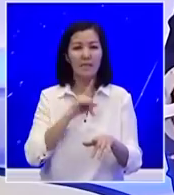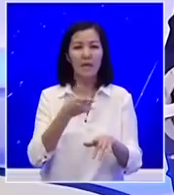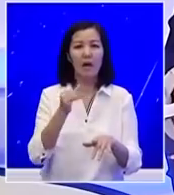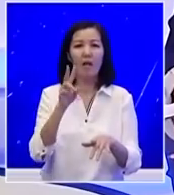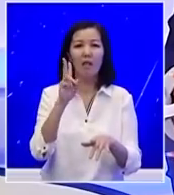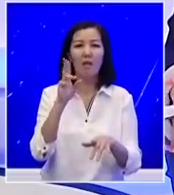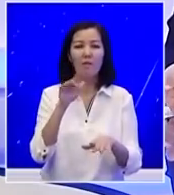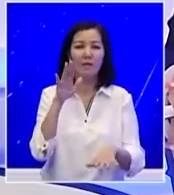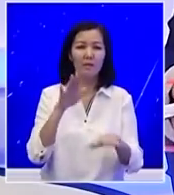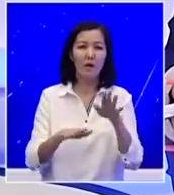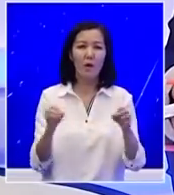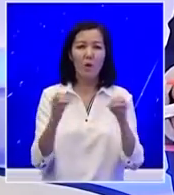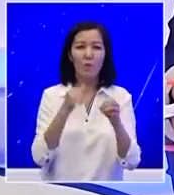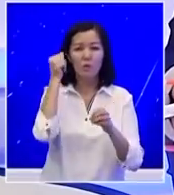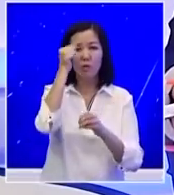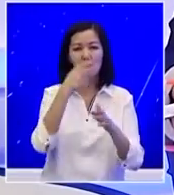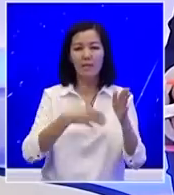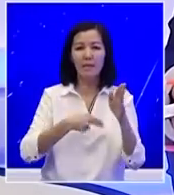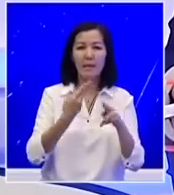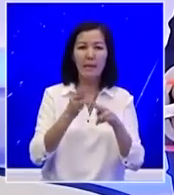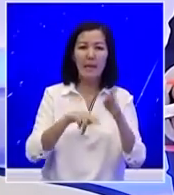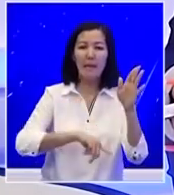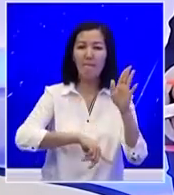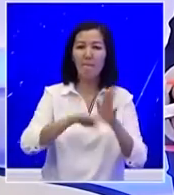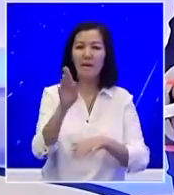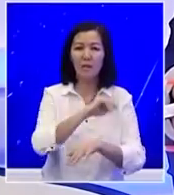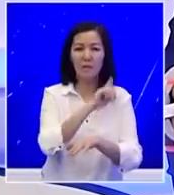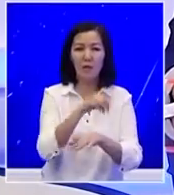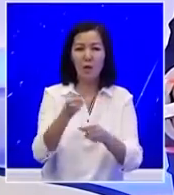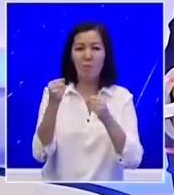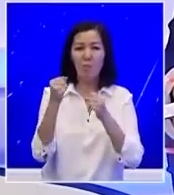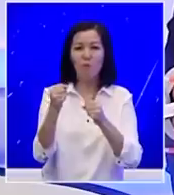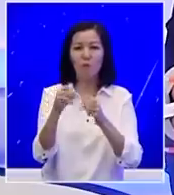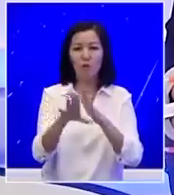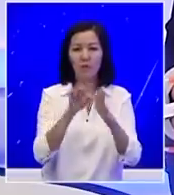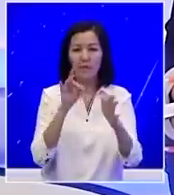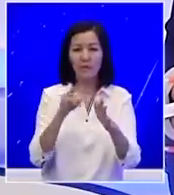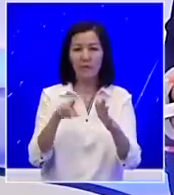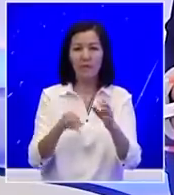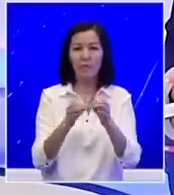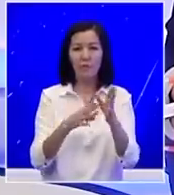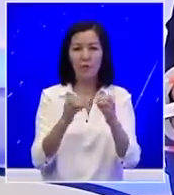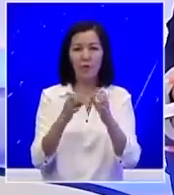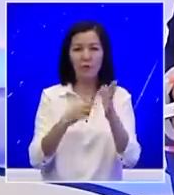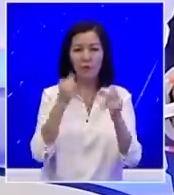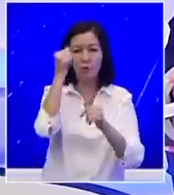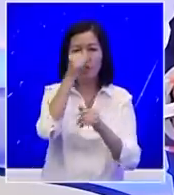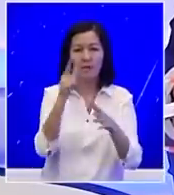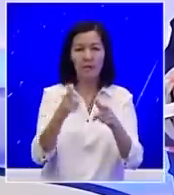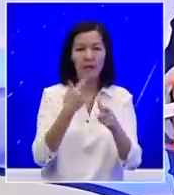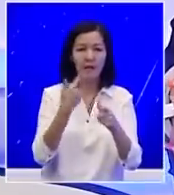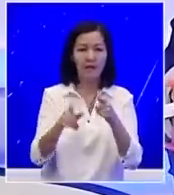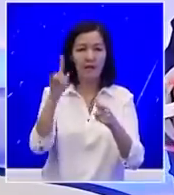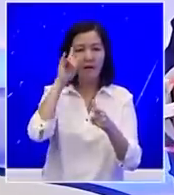Геннадий Головкинді осы салмақтағы 10 жылдықтың ең мықты боксшысы ретінде мойындады. 2010-2019 жылдар